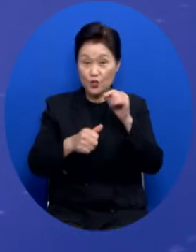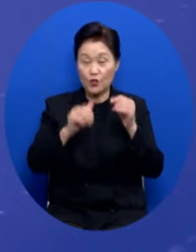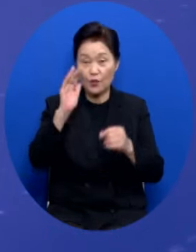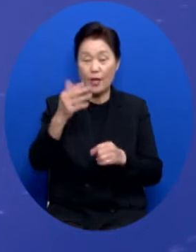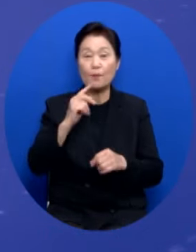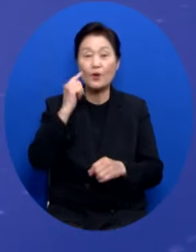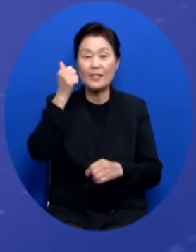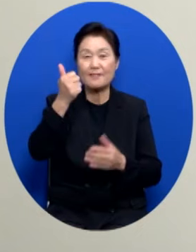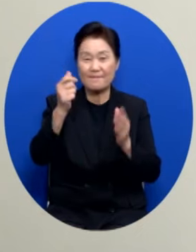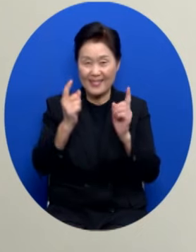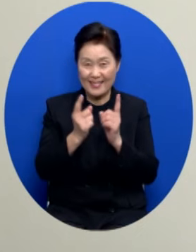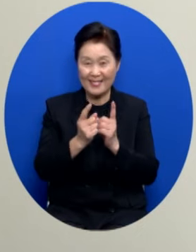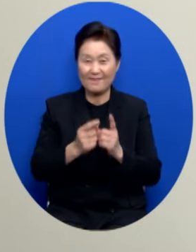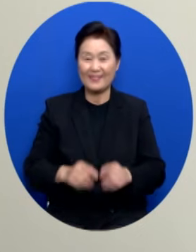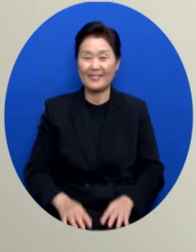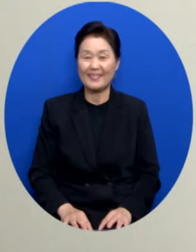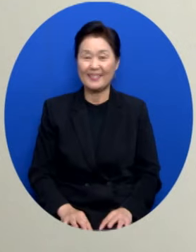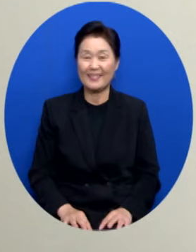기자입니다.